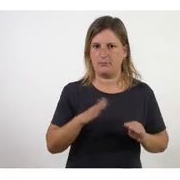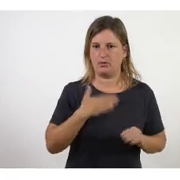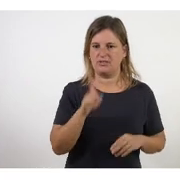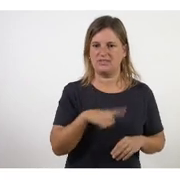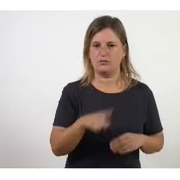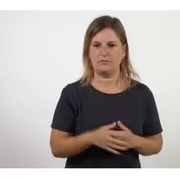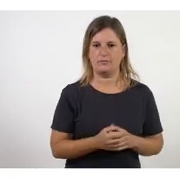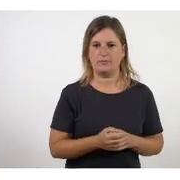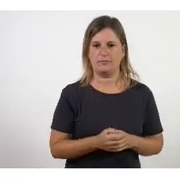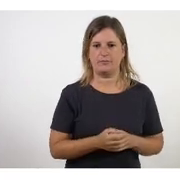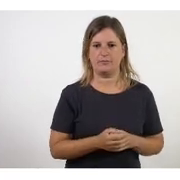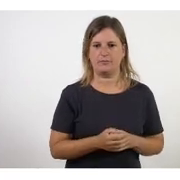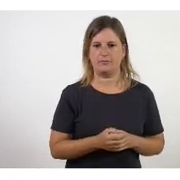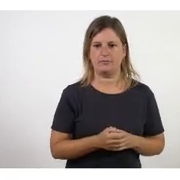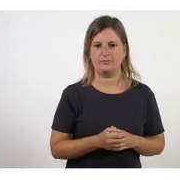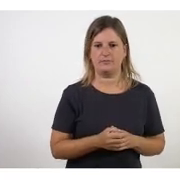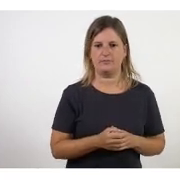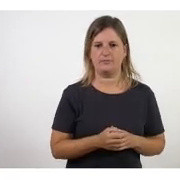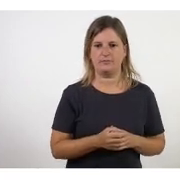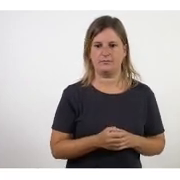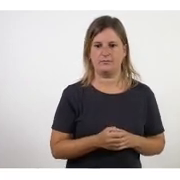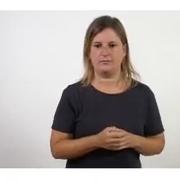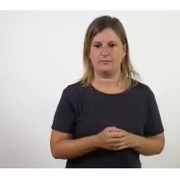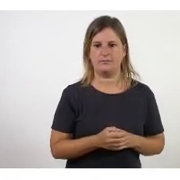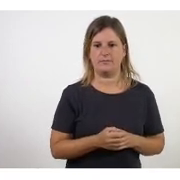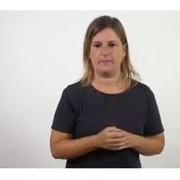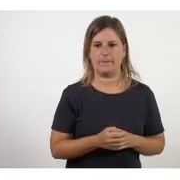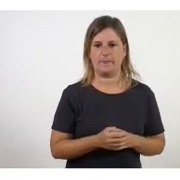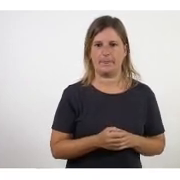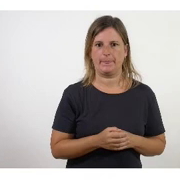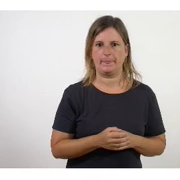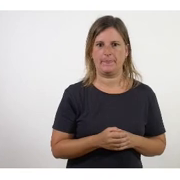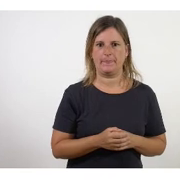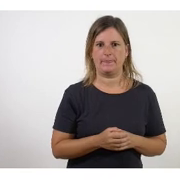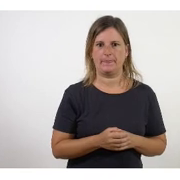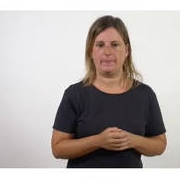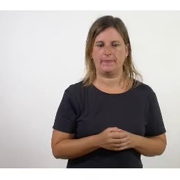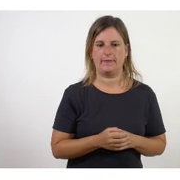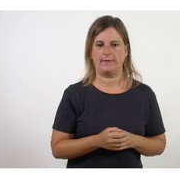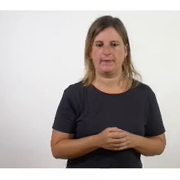Sí, sé per on, que sé per on van. A veure.